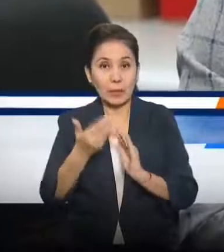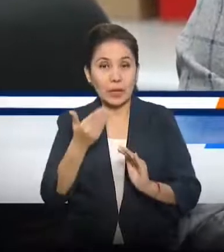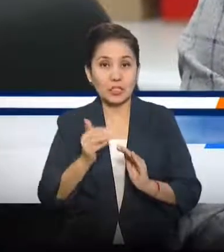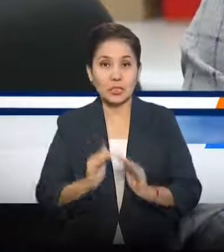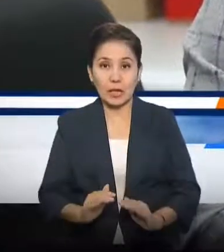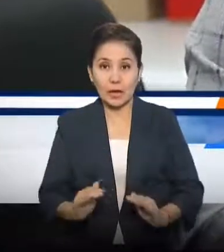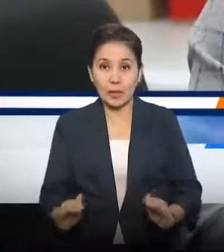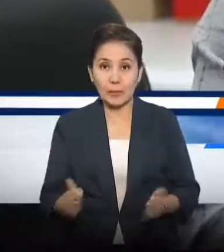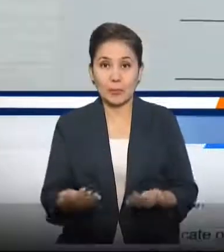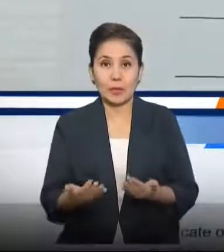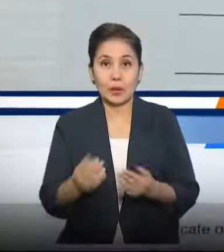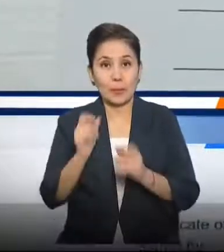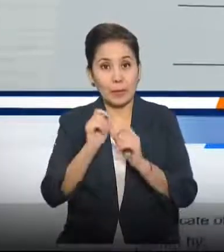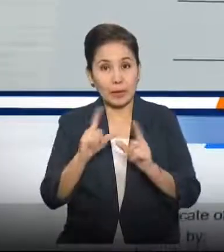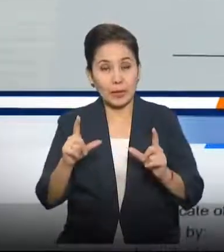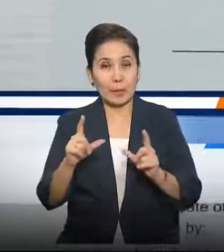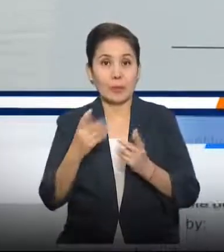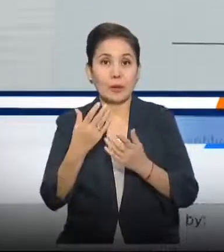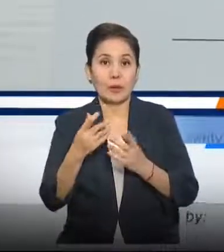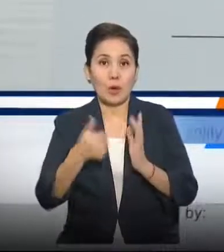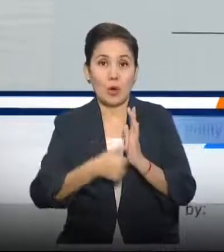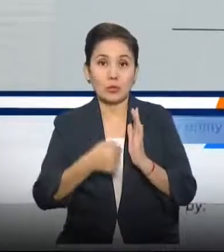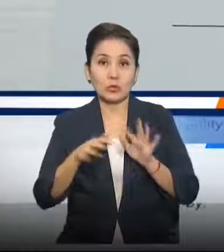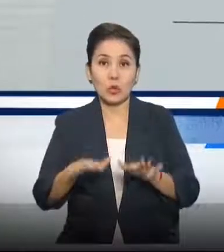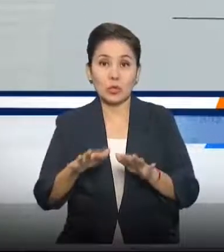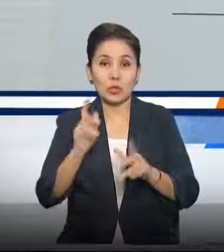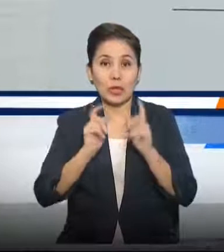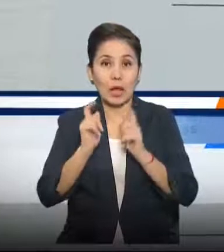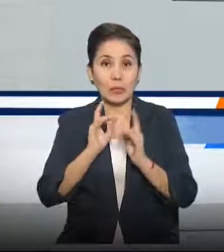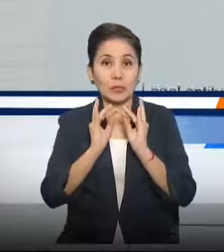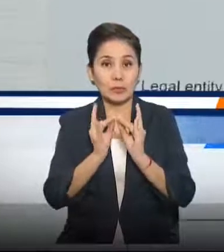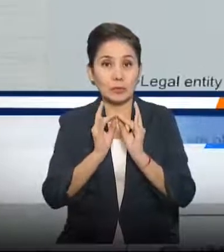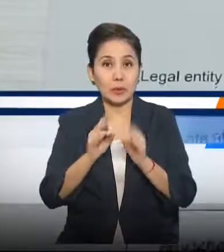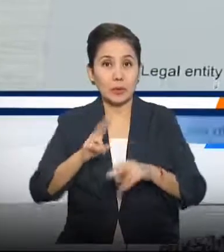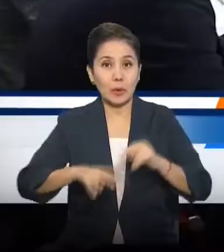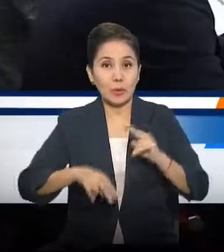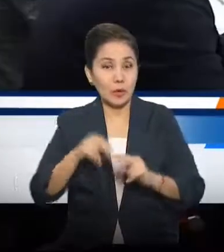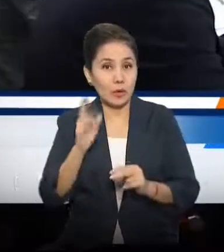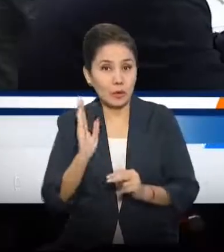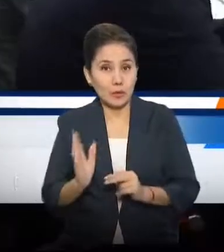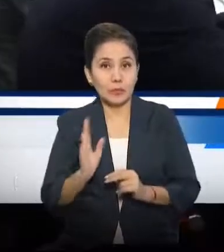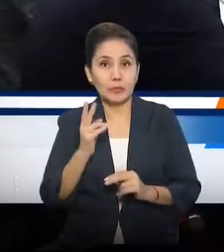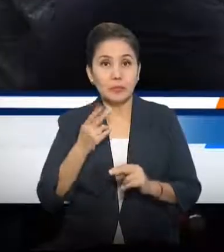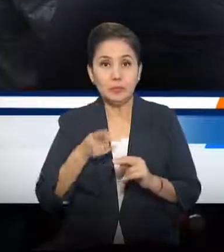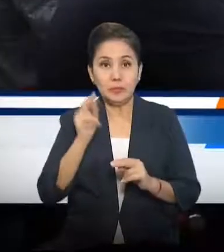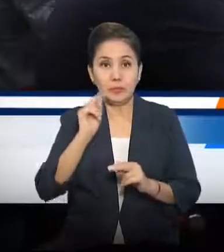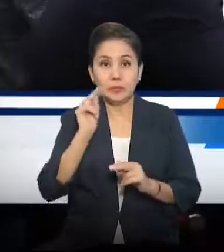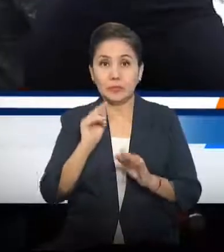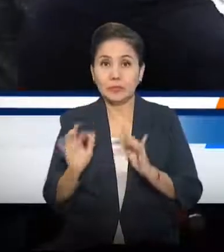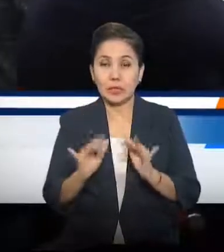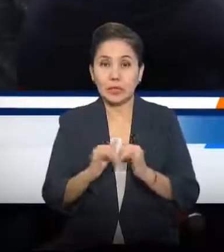муассасаси, умумтаълим мактаб биноси, 600 ўринли талабалар турар жойларини барпо этиш, таълим жараёнини ташкил